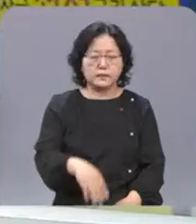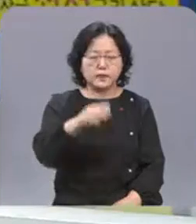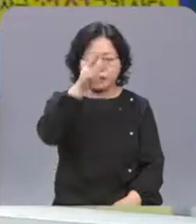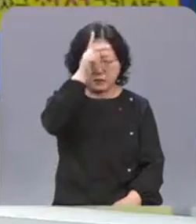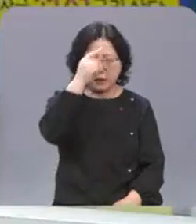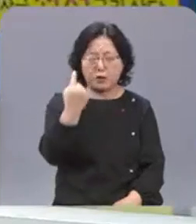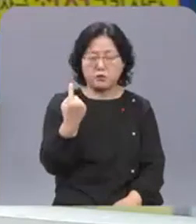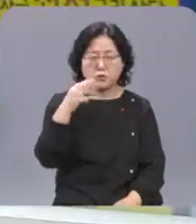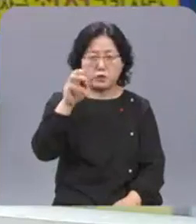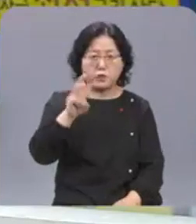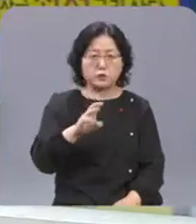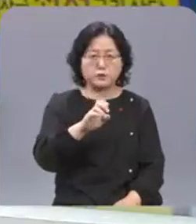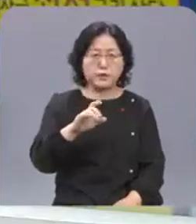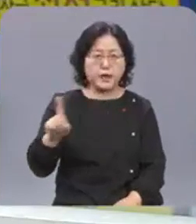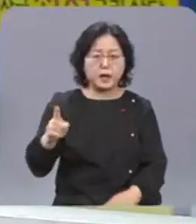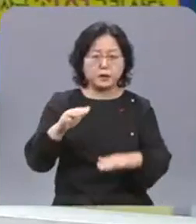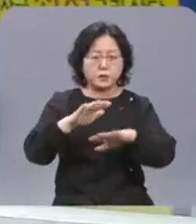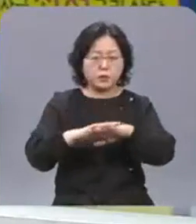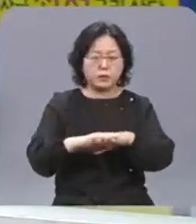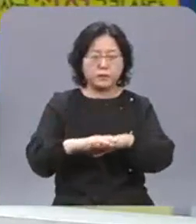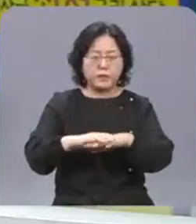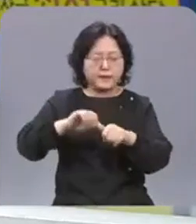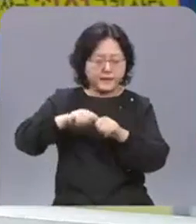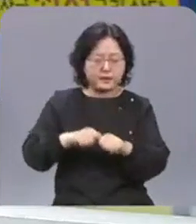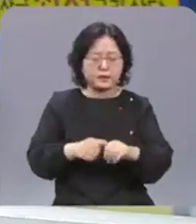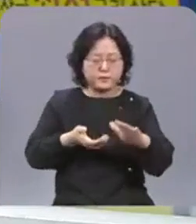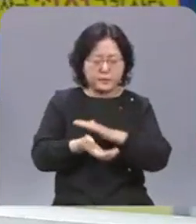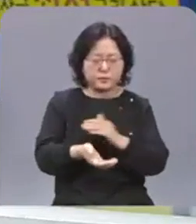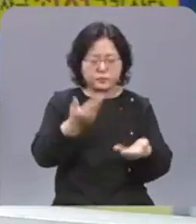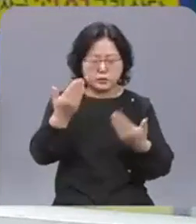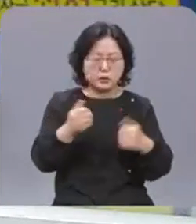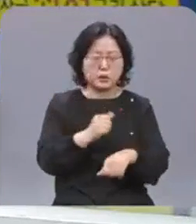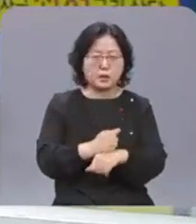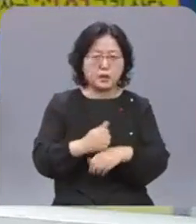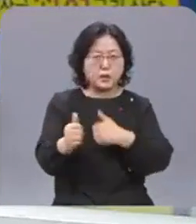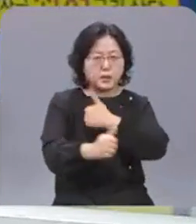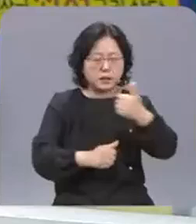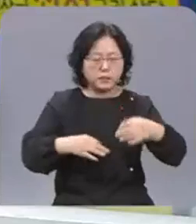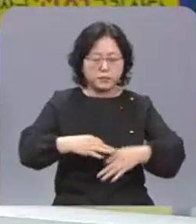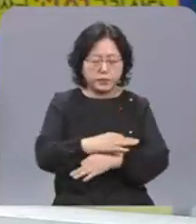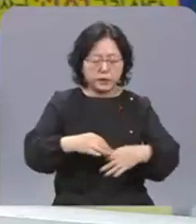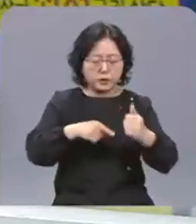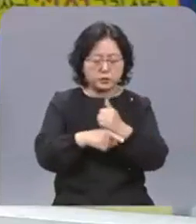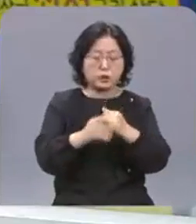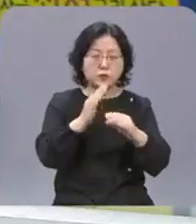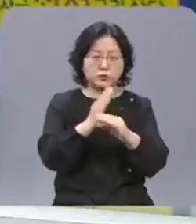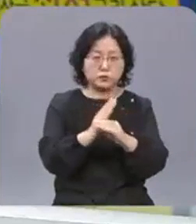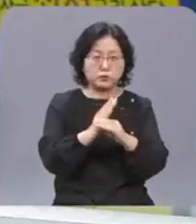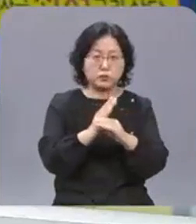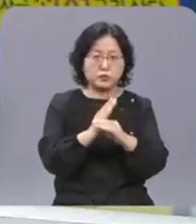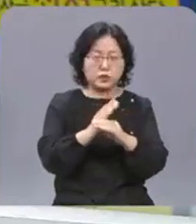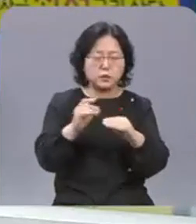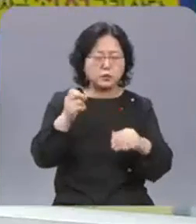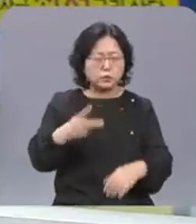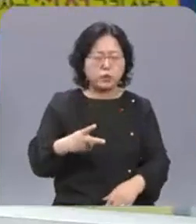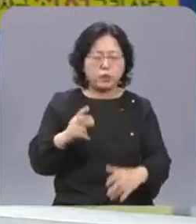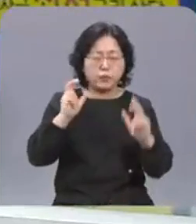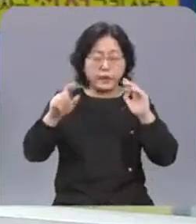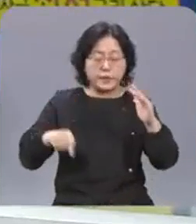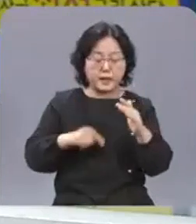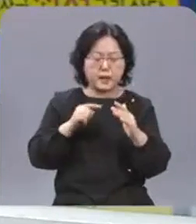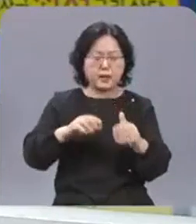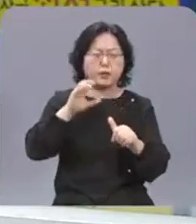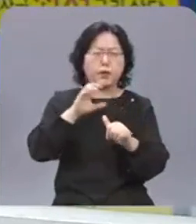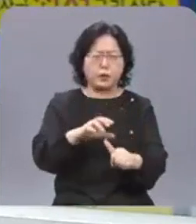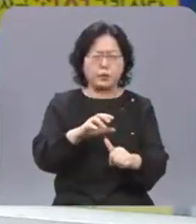경찰이 어제 광주 비하 농협을 강제 수사했습니다. 임원진의 비위 의혹을 수사 중인 것으로 알려졌는데 여기에 직장 내